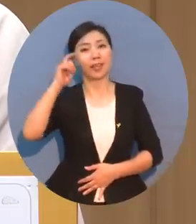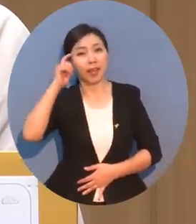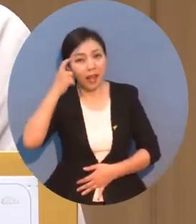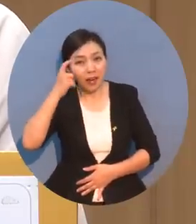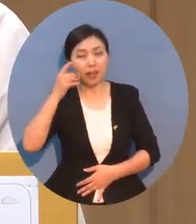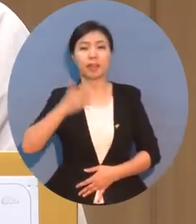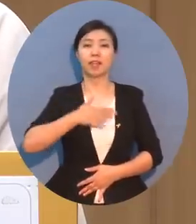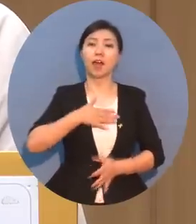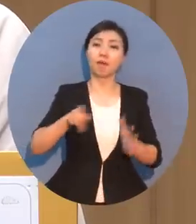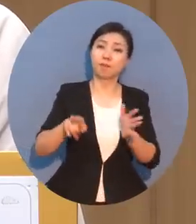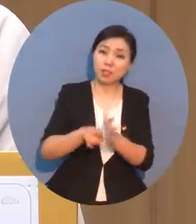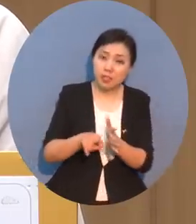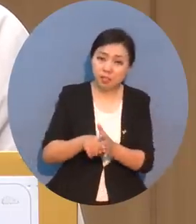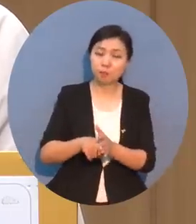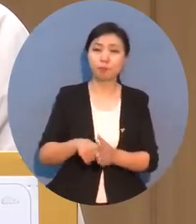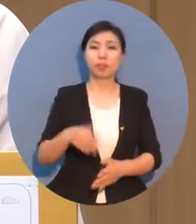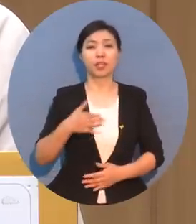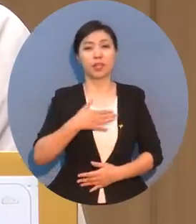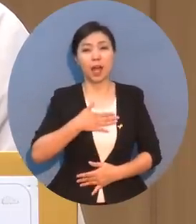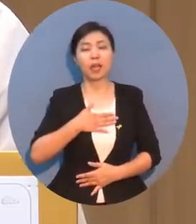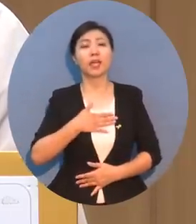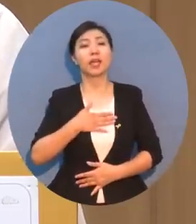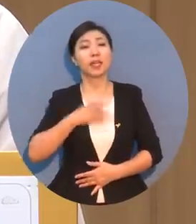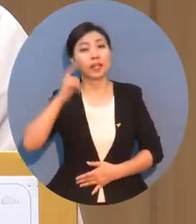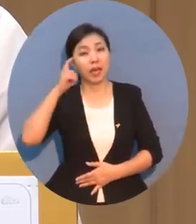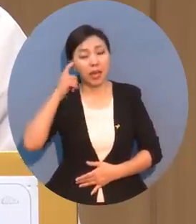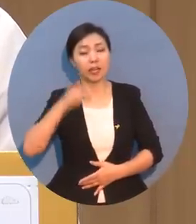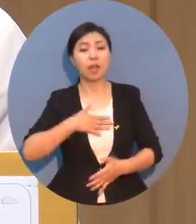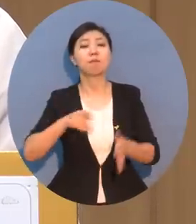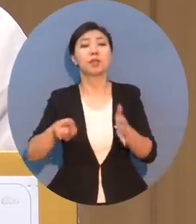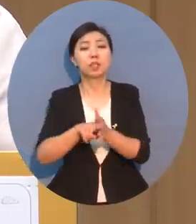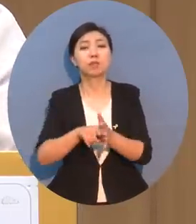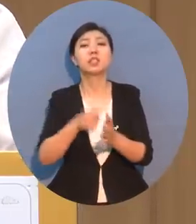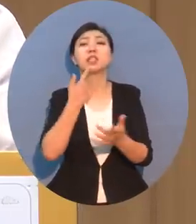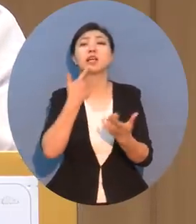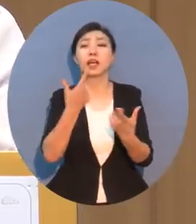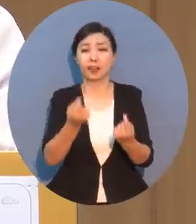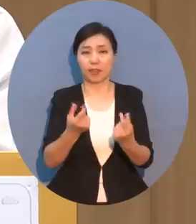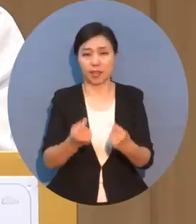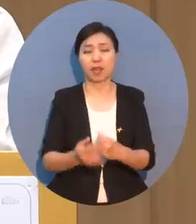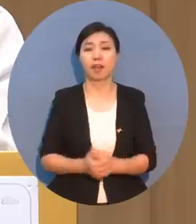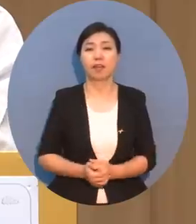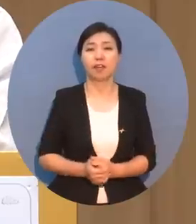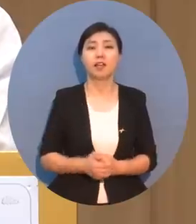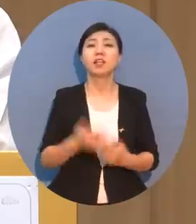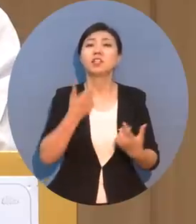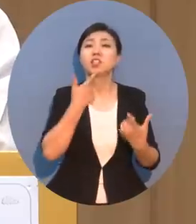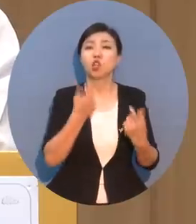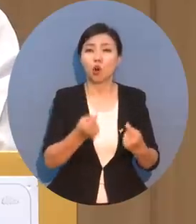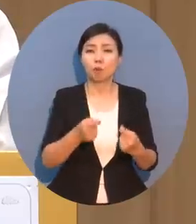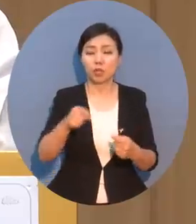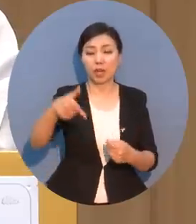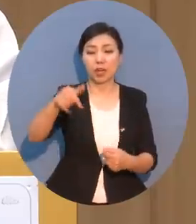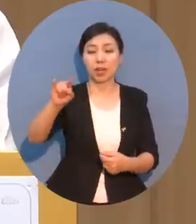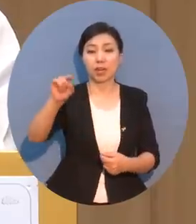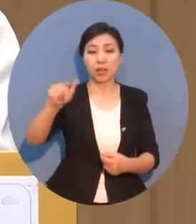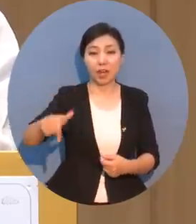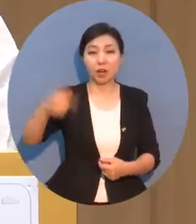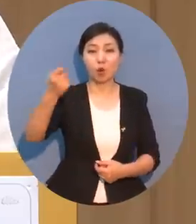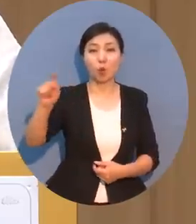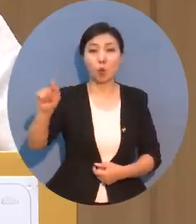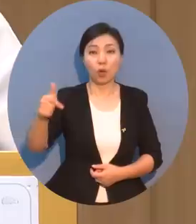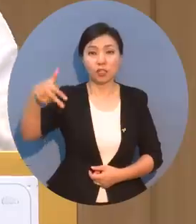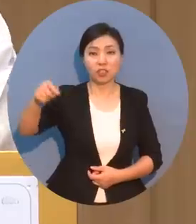나의 믿음은 이렇다. 나는 이렇게 믿는다. 이게 이거를 이것이 객관이